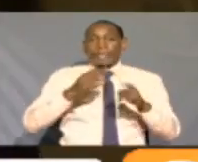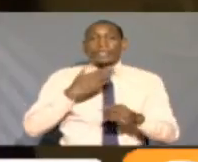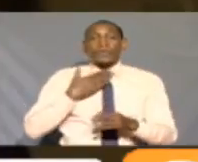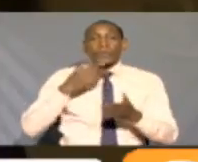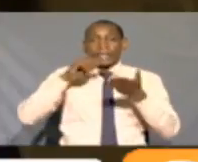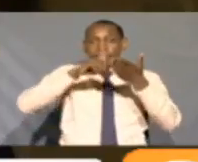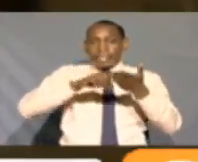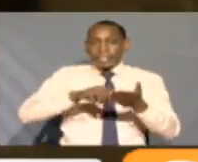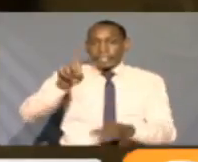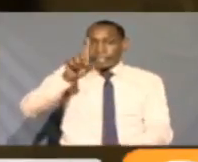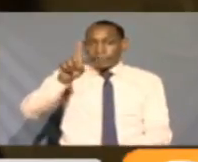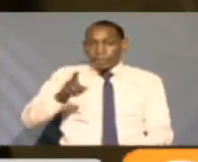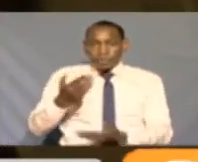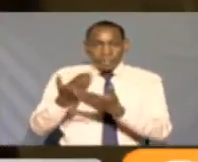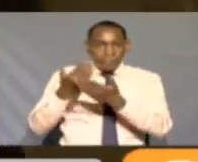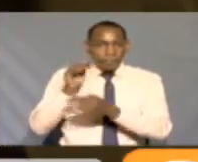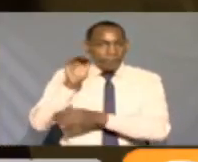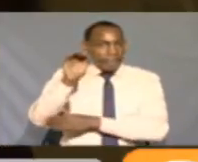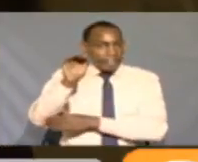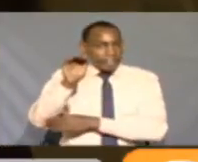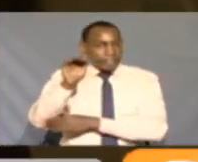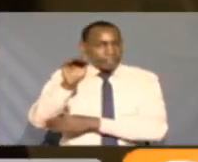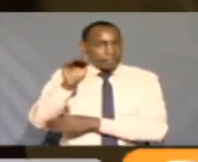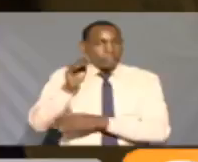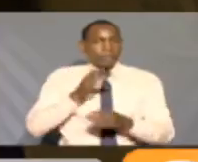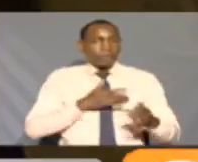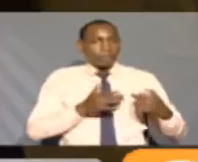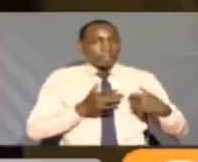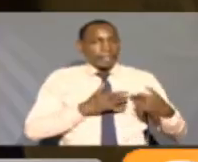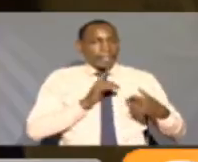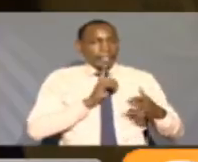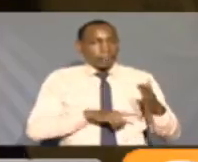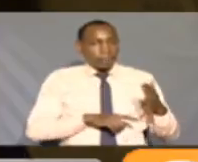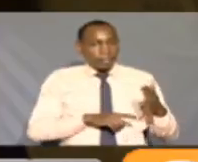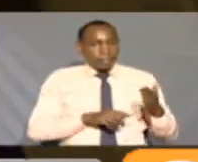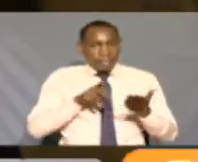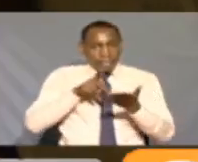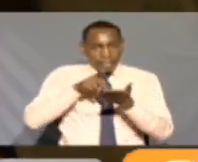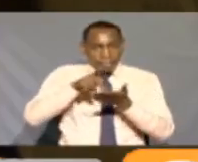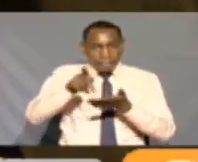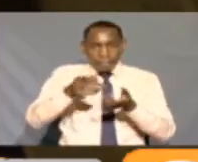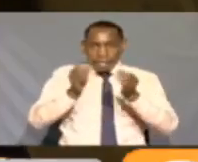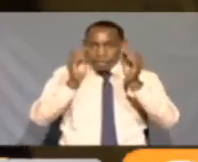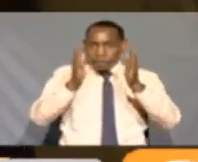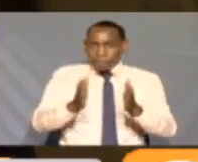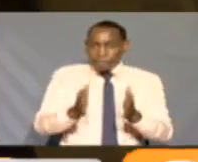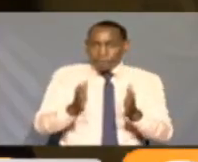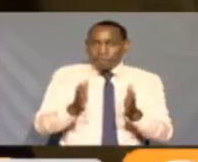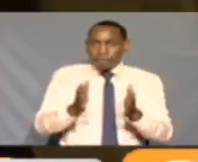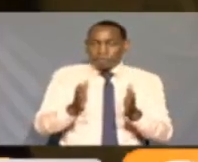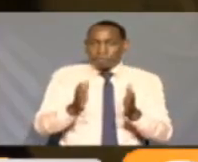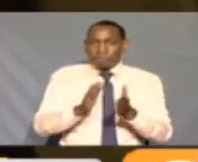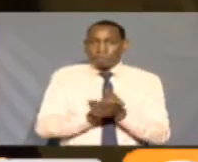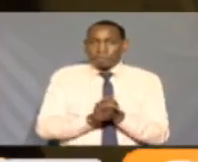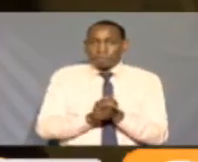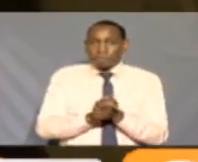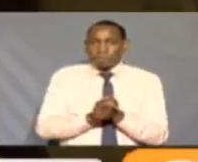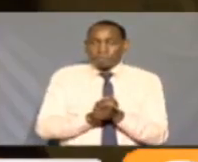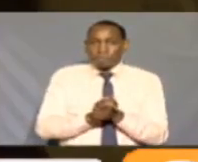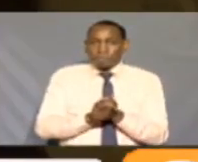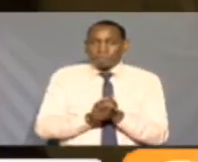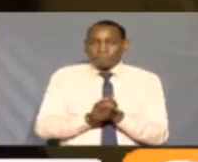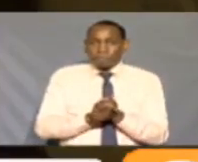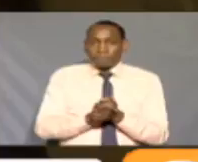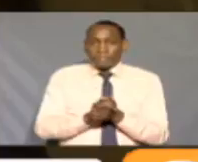kwa swali ambalo liliulizwa pale kuhusiana na procurement officers. Okay, and we want to take that as your final comment because I've